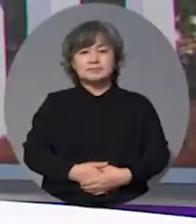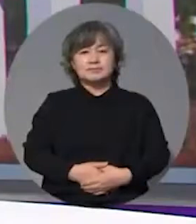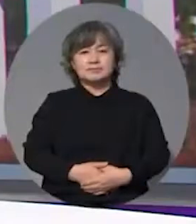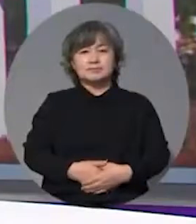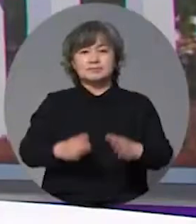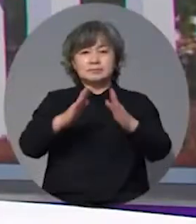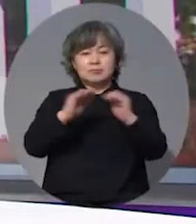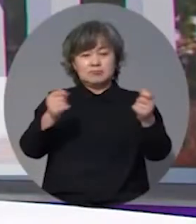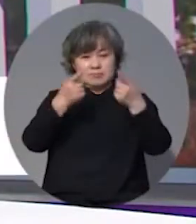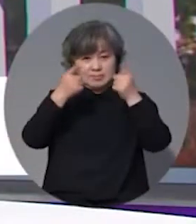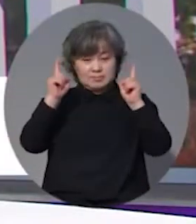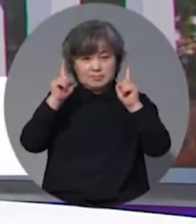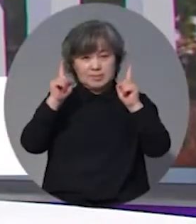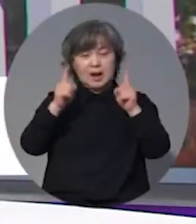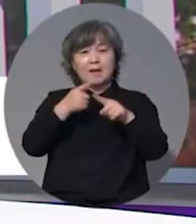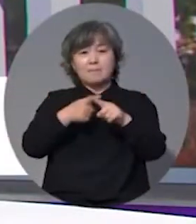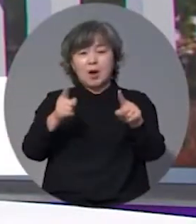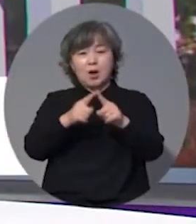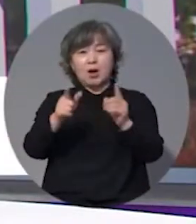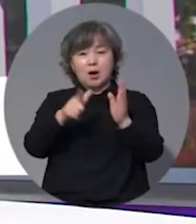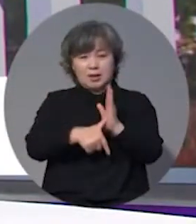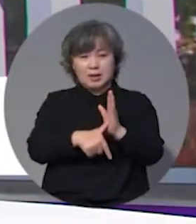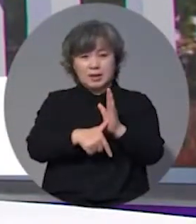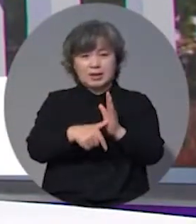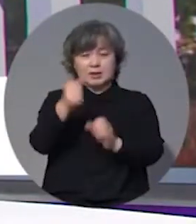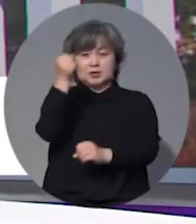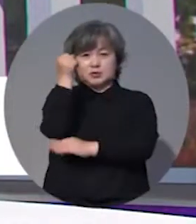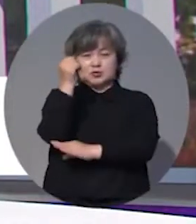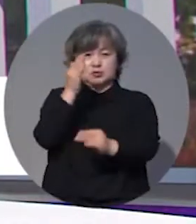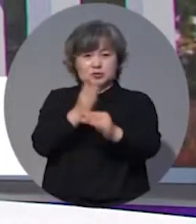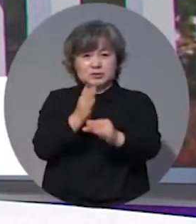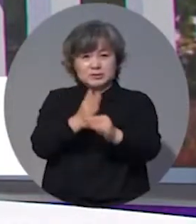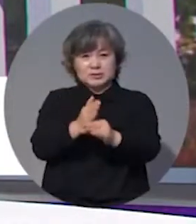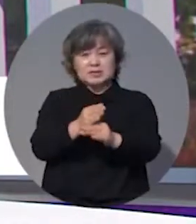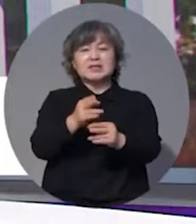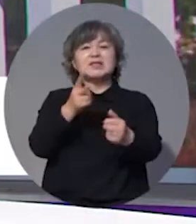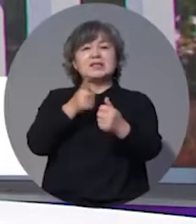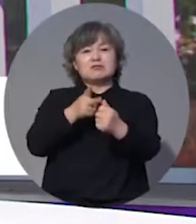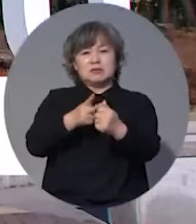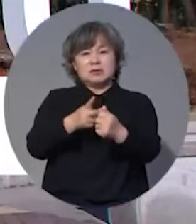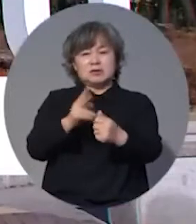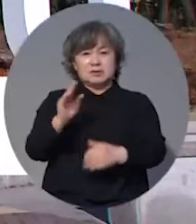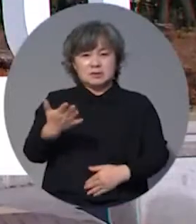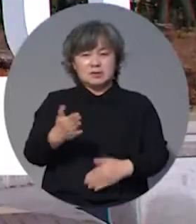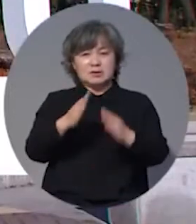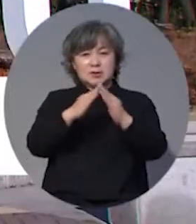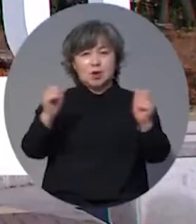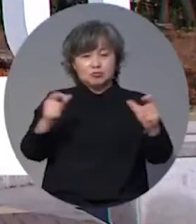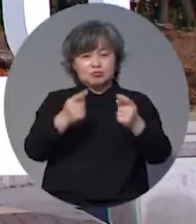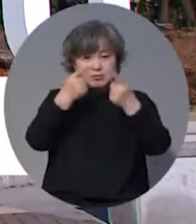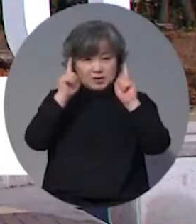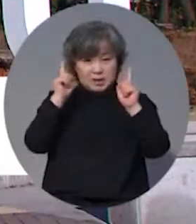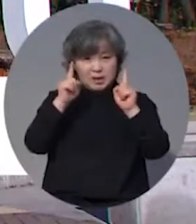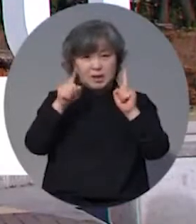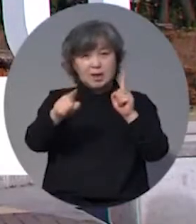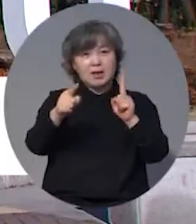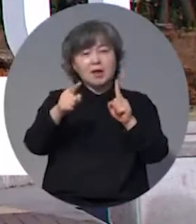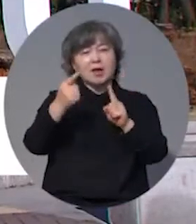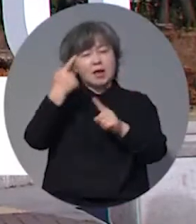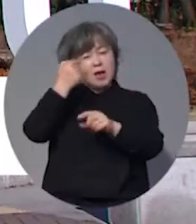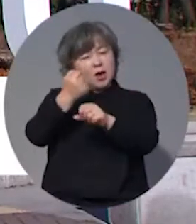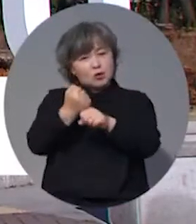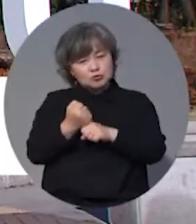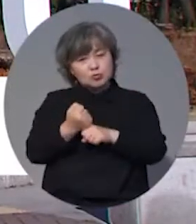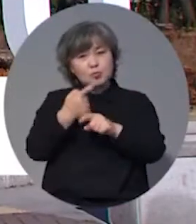천국 때 업주가 대학 평가에서 거점 국립대 가운데 2위에 올랐습니다 전북도에 따르면 연구 글로벌 대학